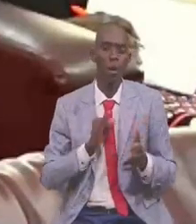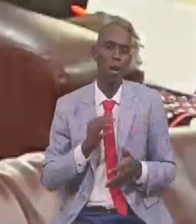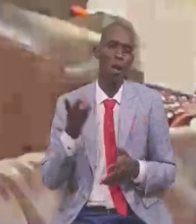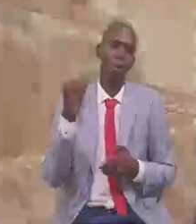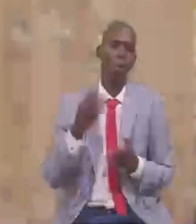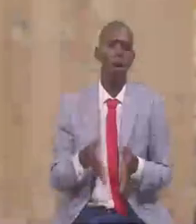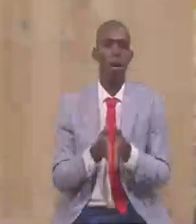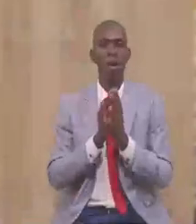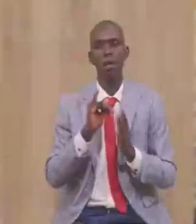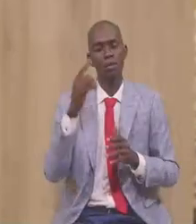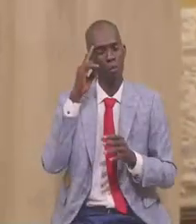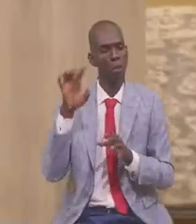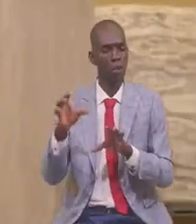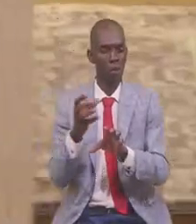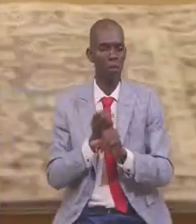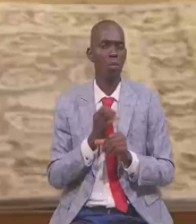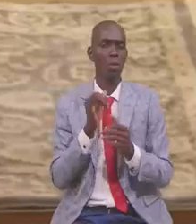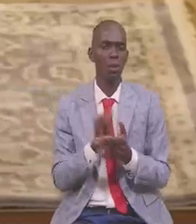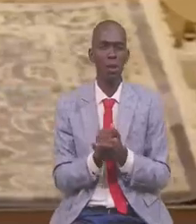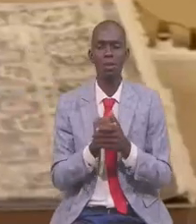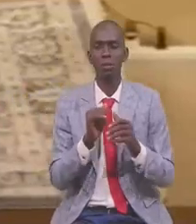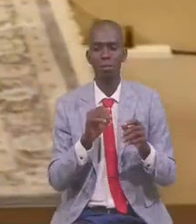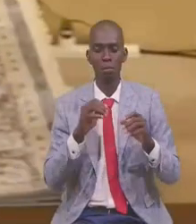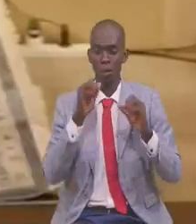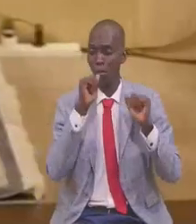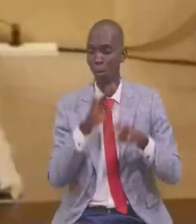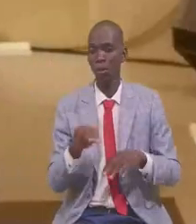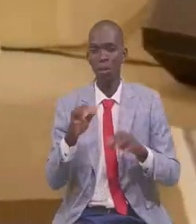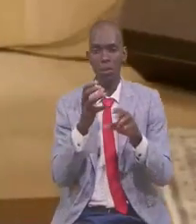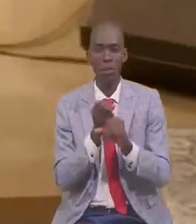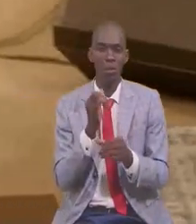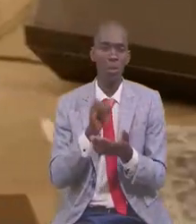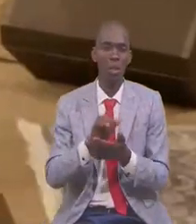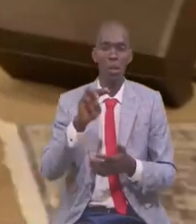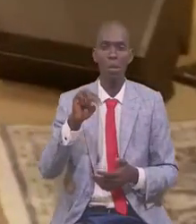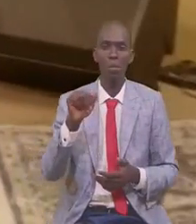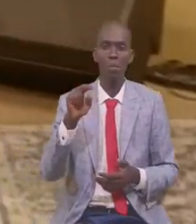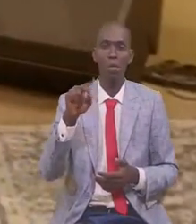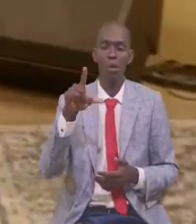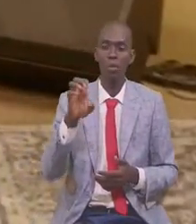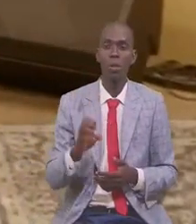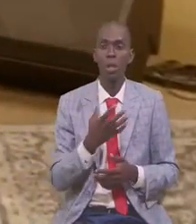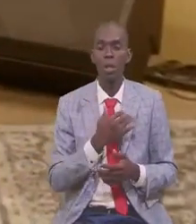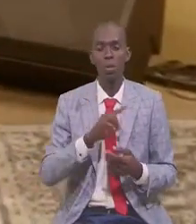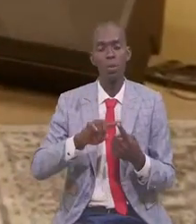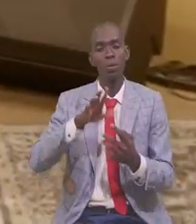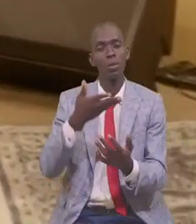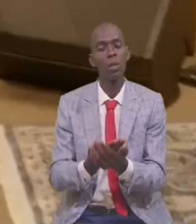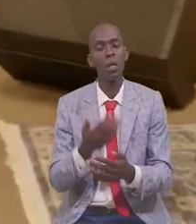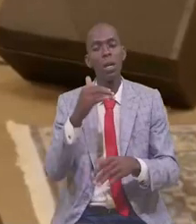manteau. Et il doit tester le manteau. Il est allé au Jourdain. Il a dit, où est le Dieu